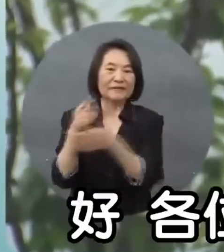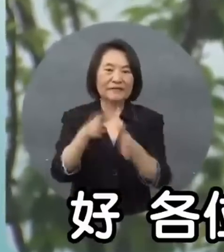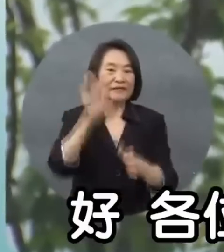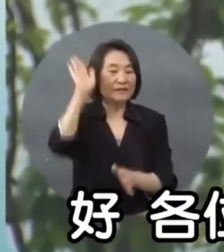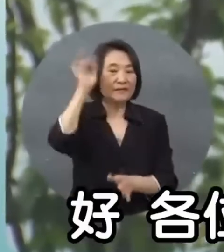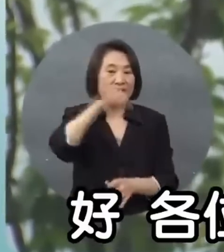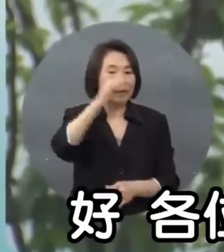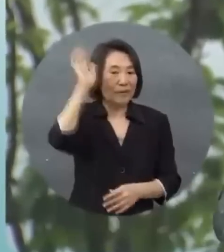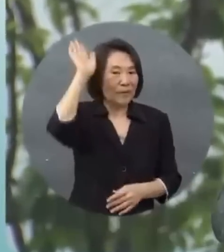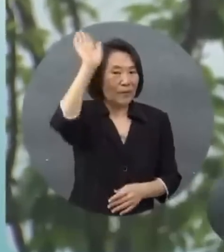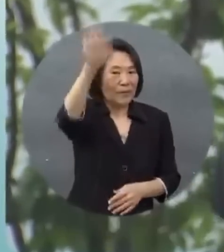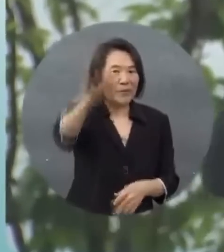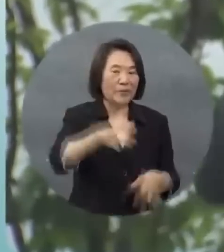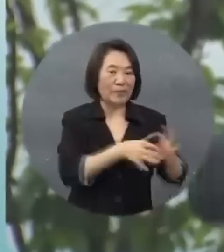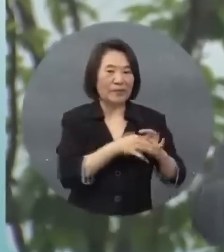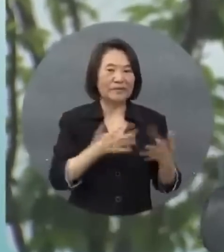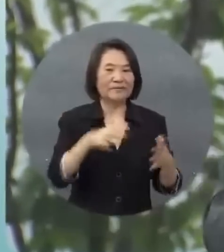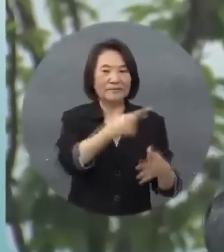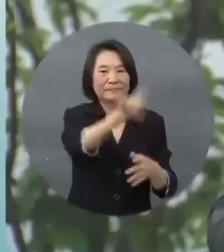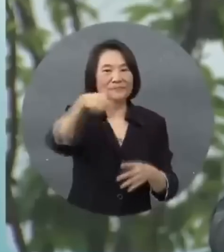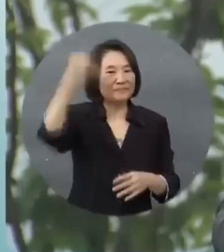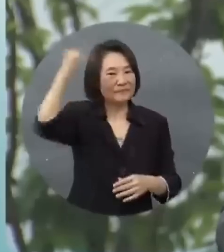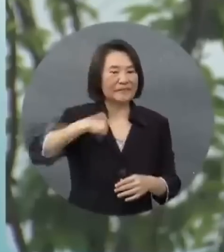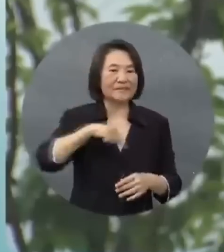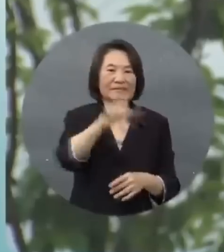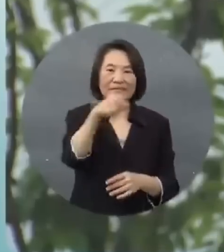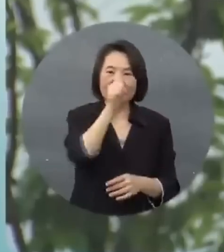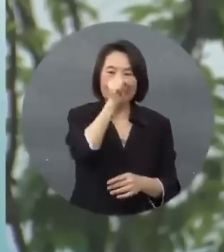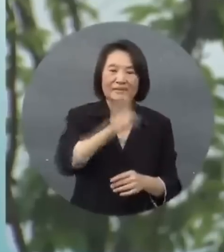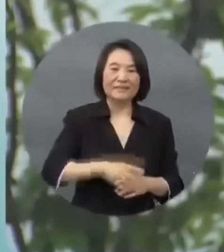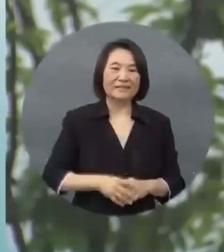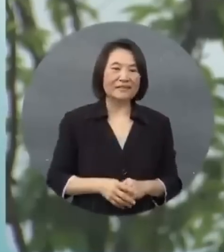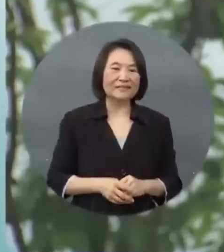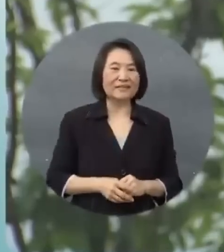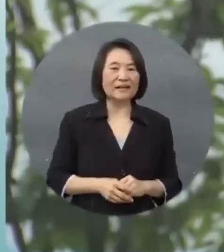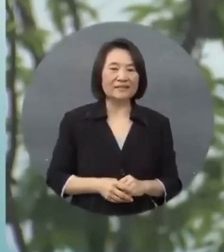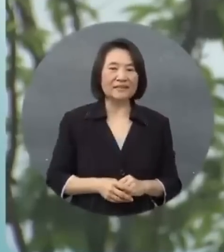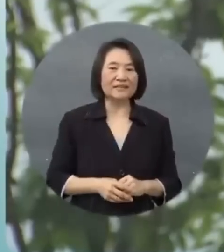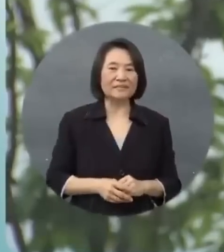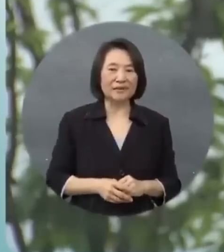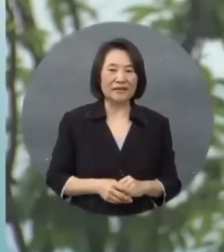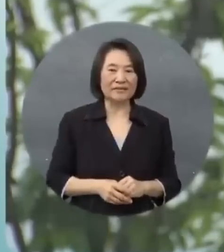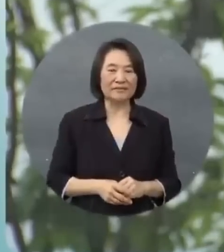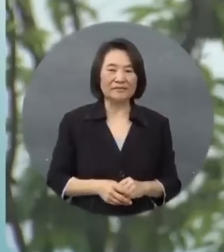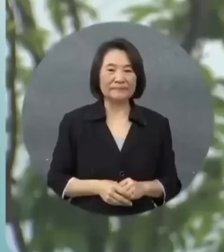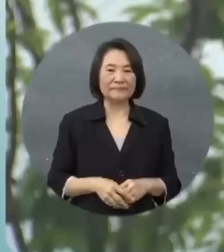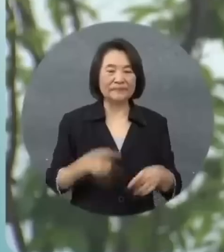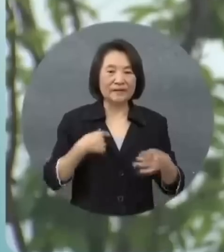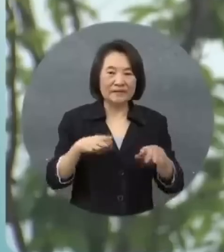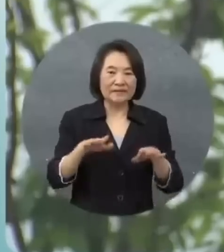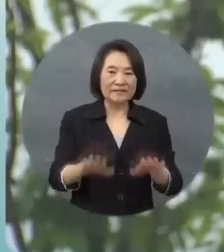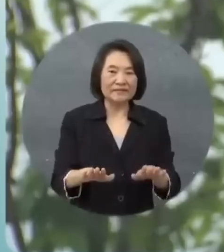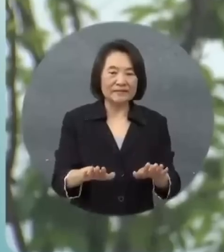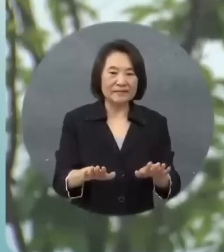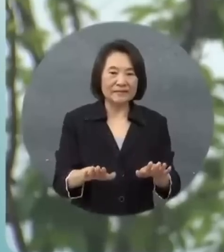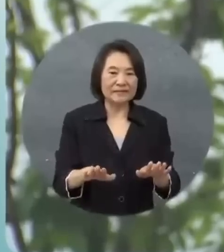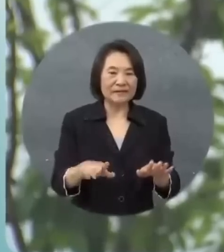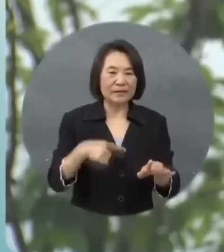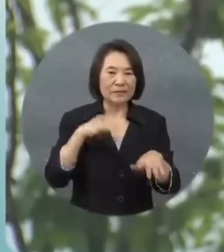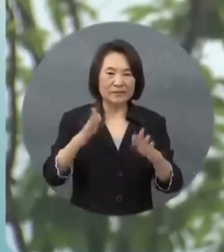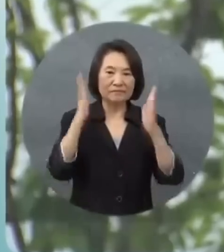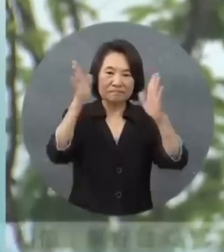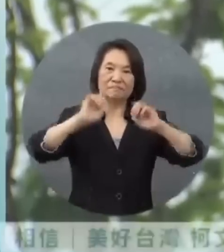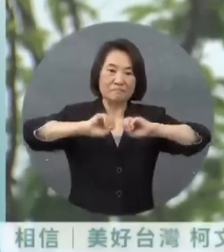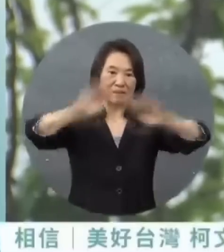未来的贵宾们，大家早安，大家好。 好。 今天我郑重宣